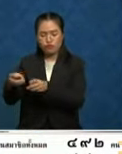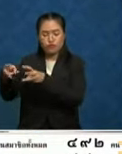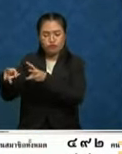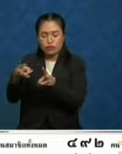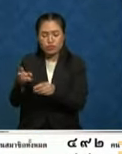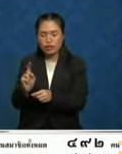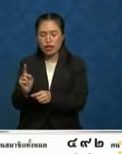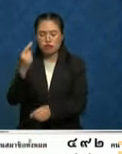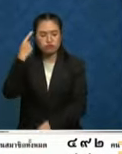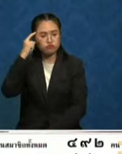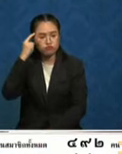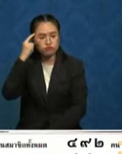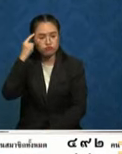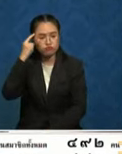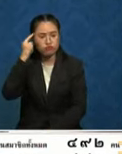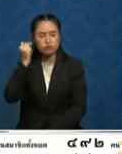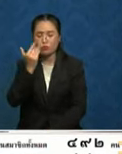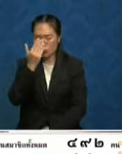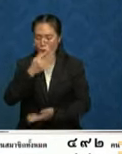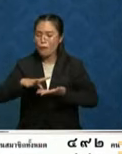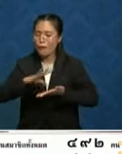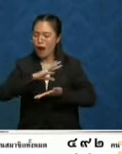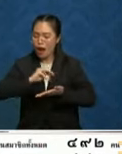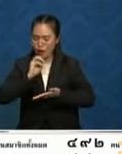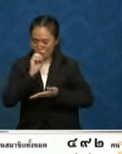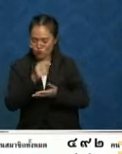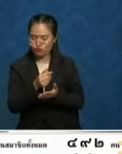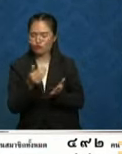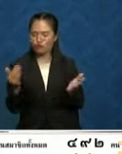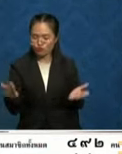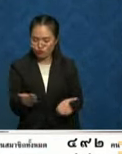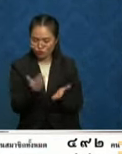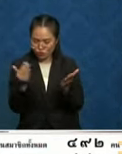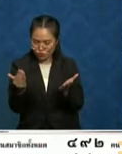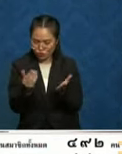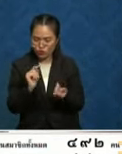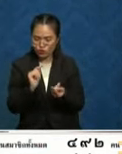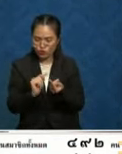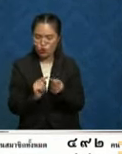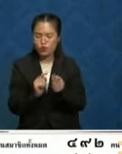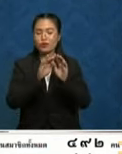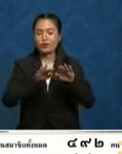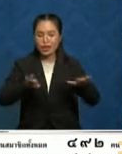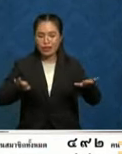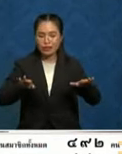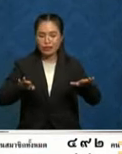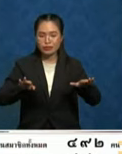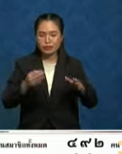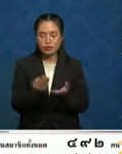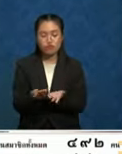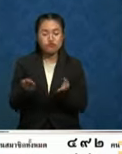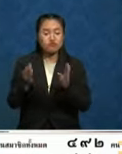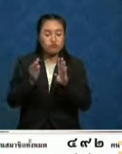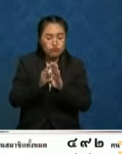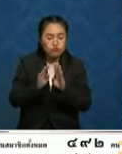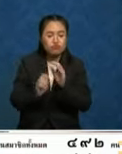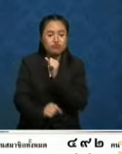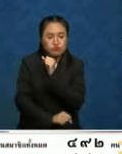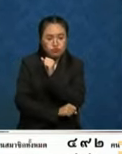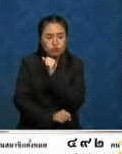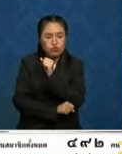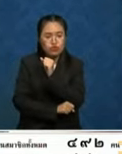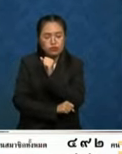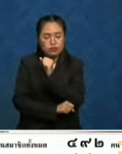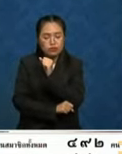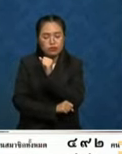บอกว่าท่านจะมหาวิทยาลัยจะส่งเสริมและสนับสนุนผู้ซึ่งมหาวิทยาลัยรับเข้าศึกษาในมหาวิทยาลัยและเป็นผู้เรียน